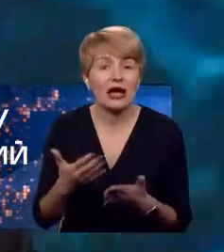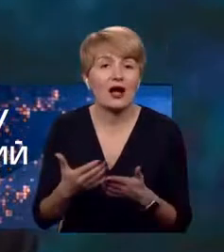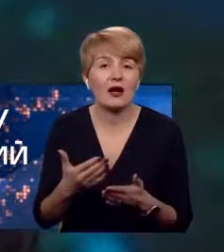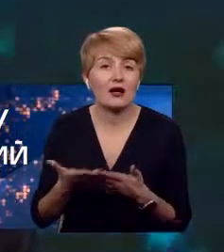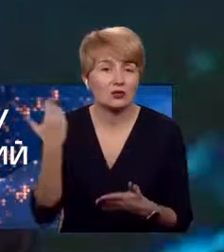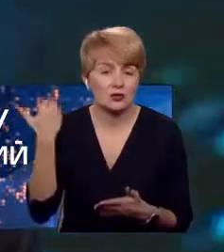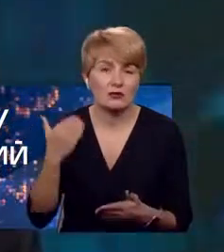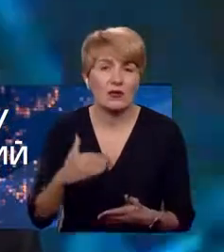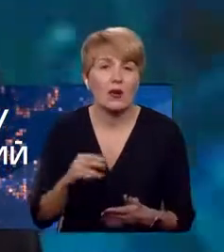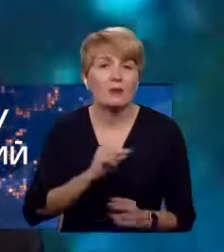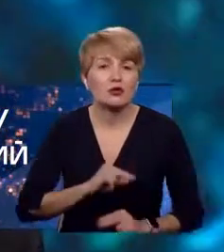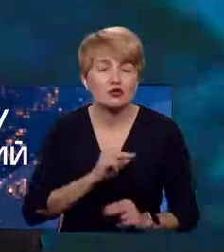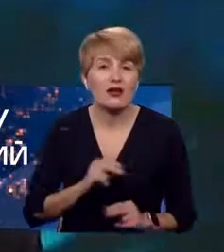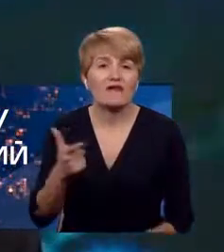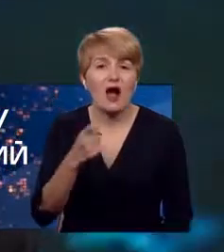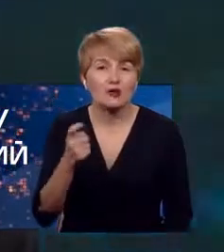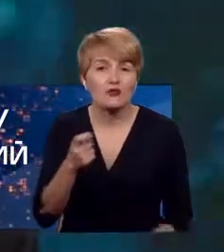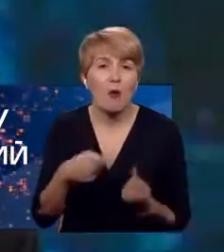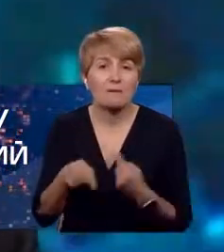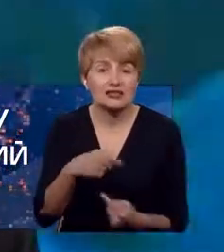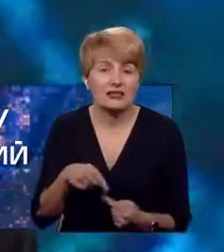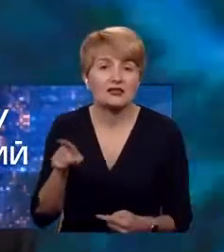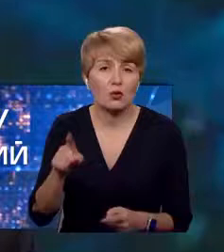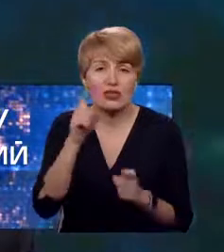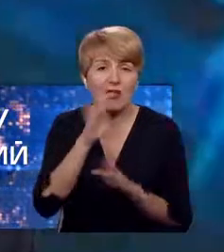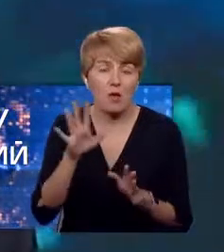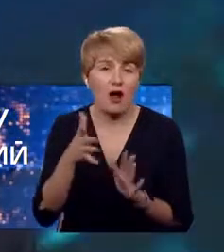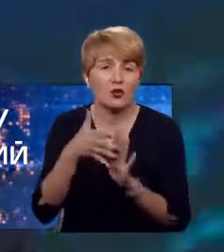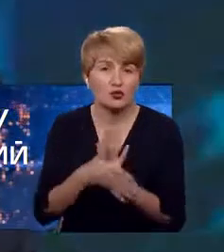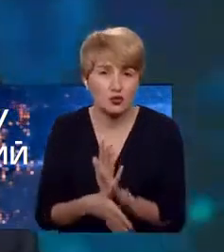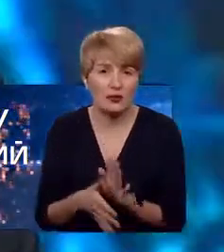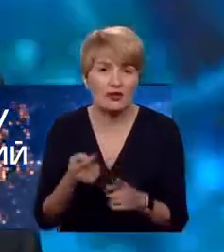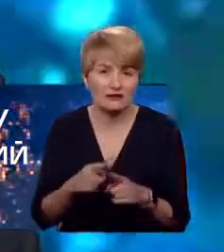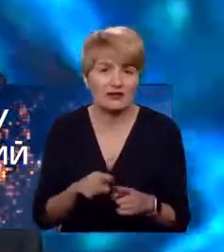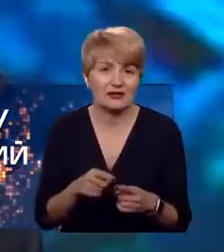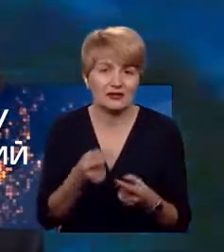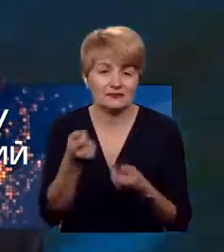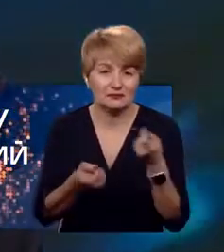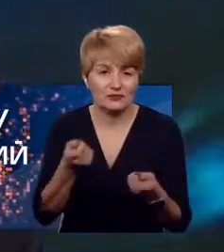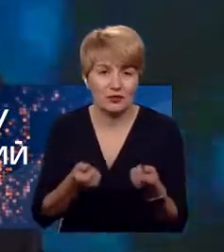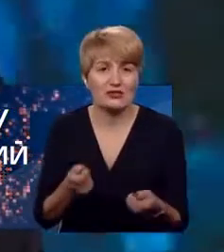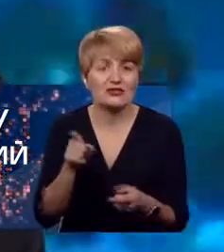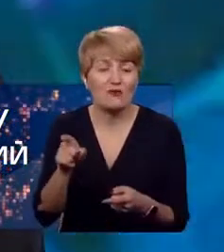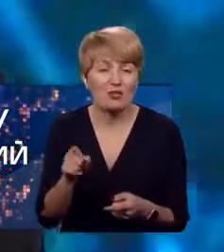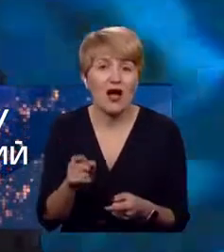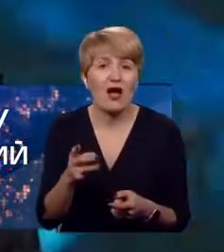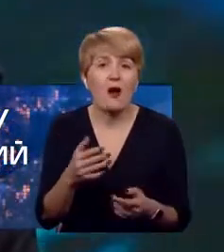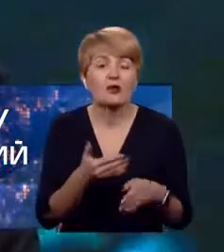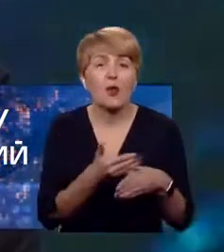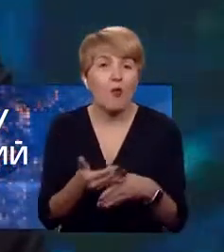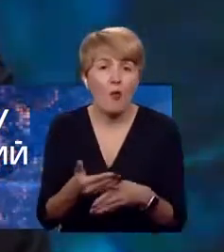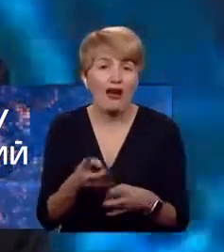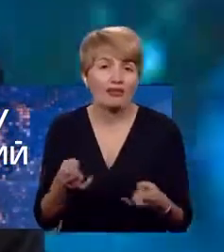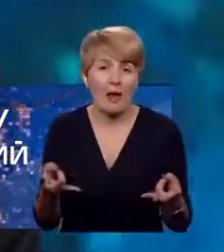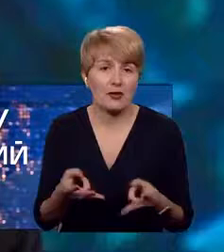бізнесі, непогано розумілась на цих питаннях. І коментарів чи допомоги вона точно не потребувала. І